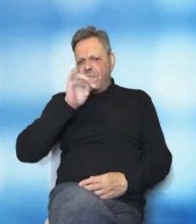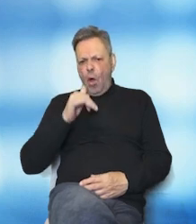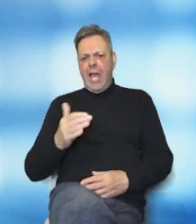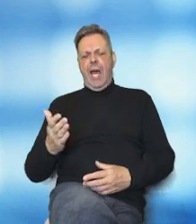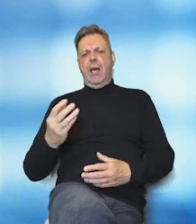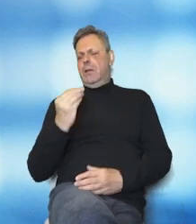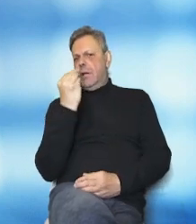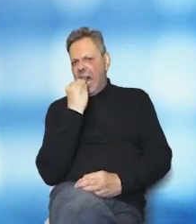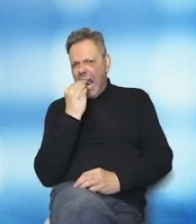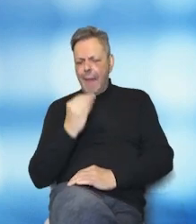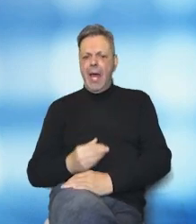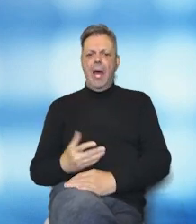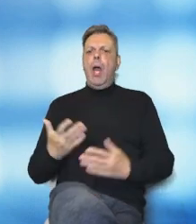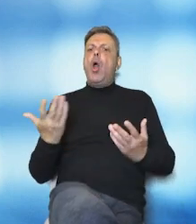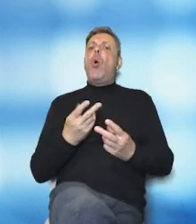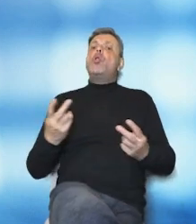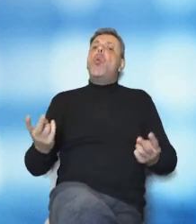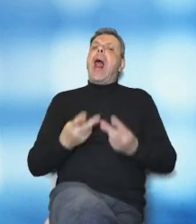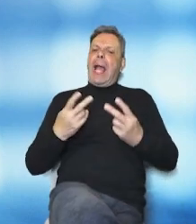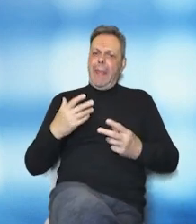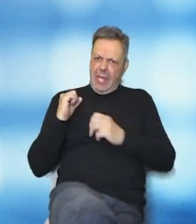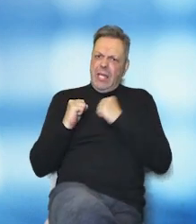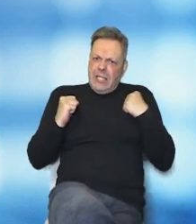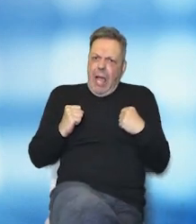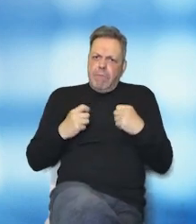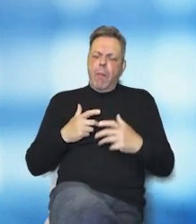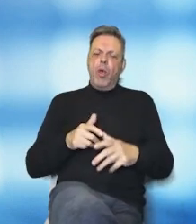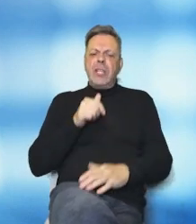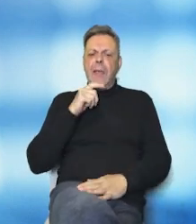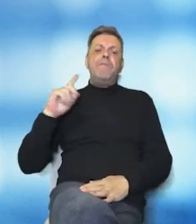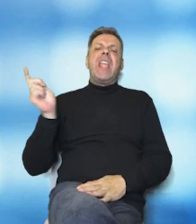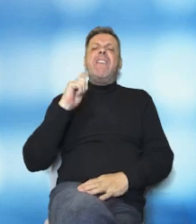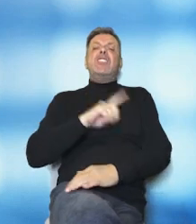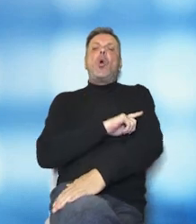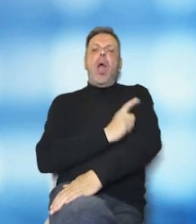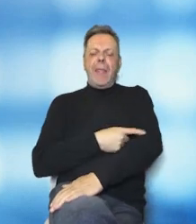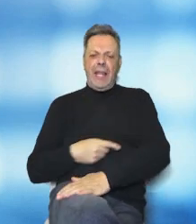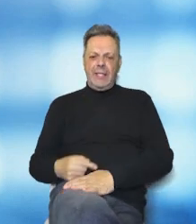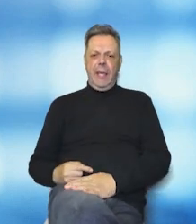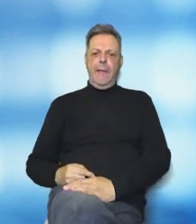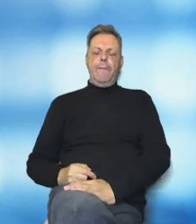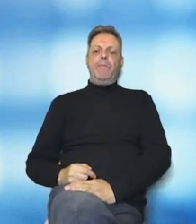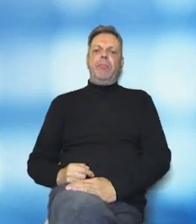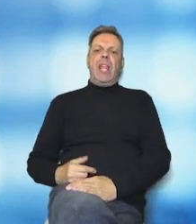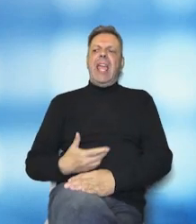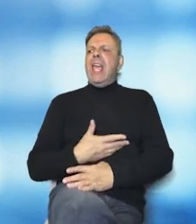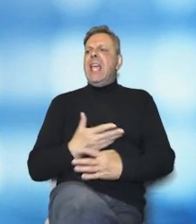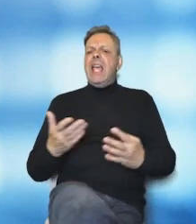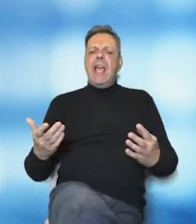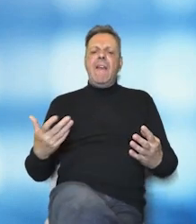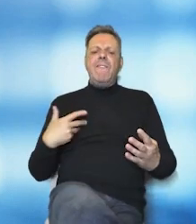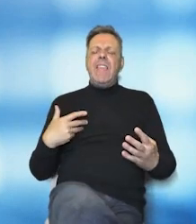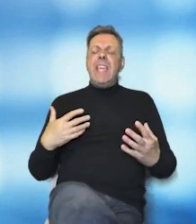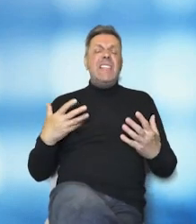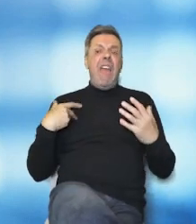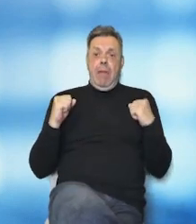adekvatni obroci koji su lagani za nositi, prije svega i visoko energetski. Mm-hmm. Znači, sve što vi sve nosite na